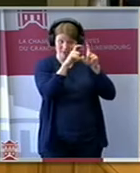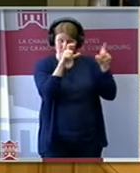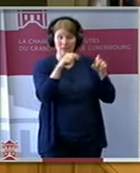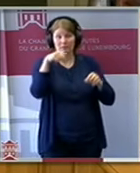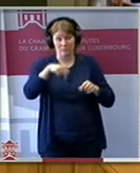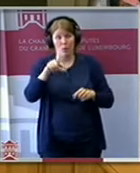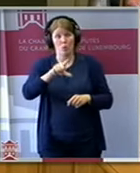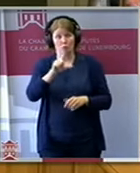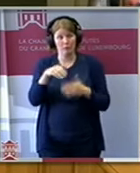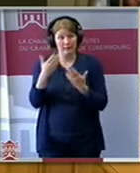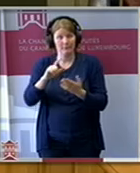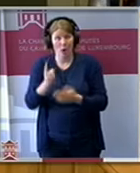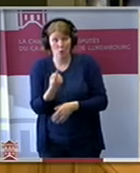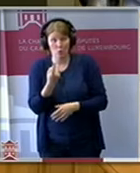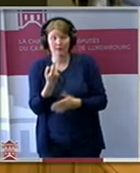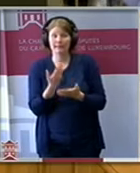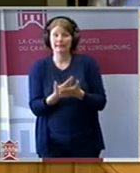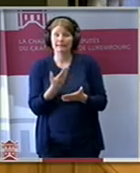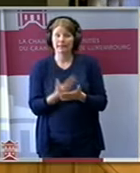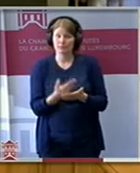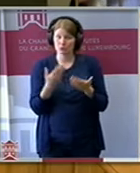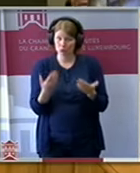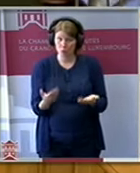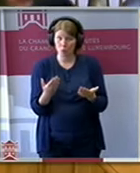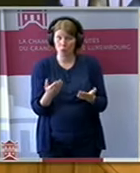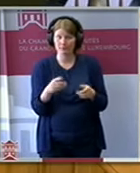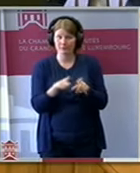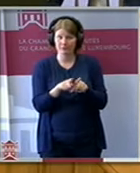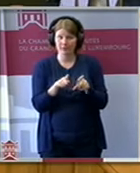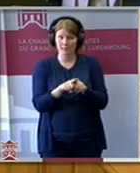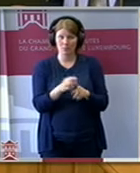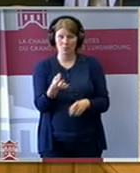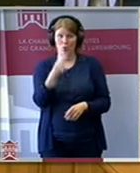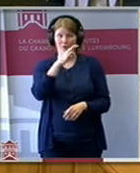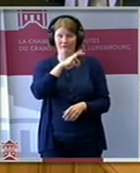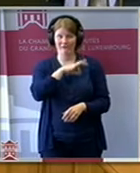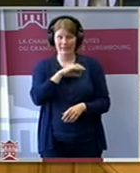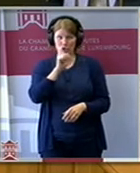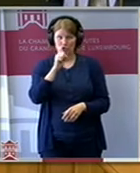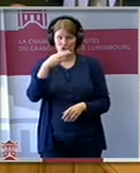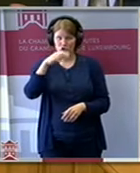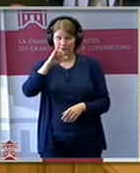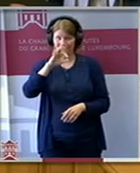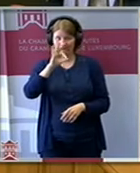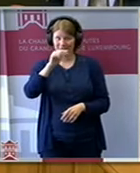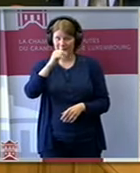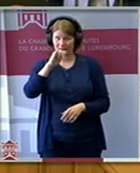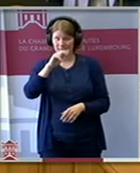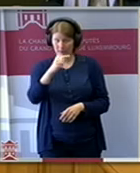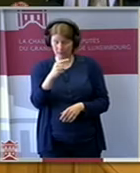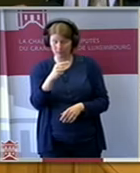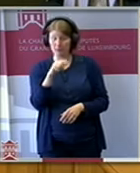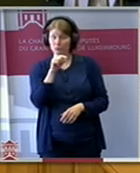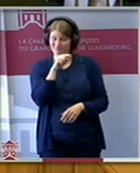zu Lützburg. Das ist natürlich auch ein Instrument für die sogenannte Profit-Shifting zu machen. Das ist, dass Multien hier Profiten an den